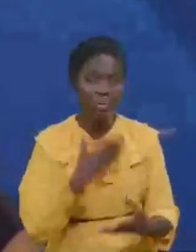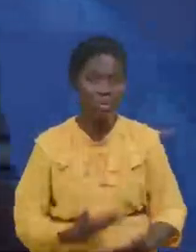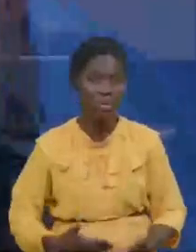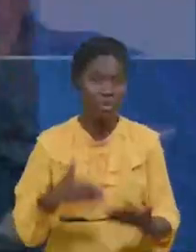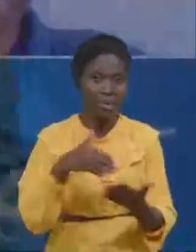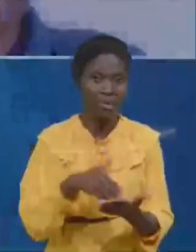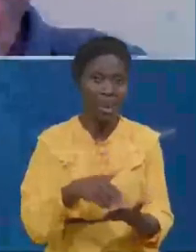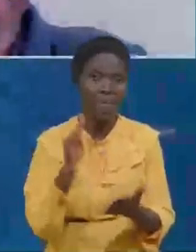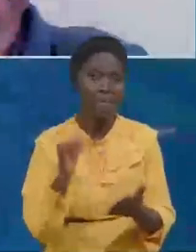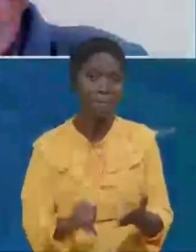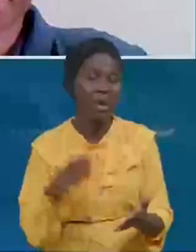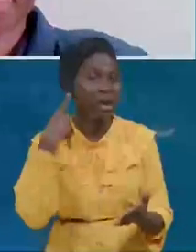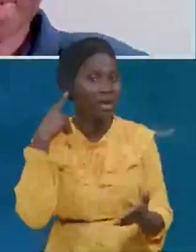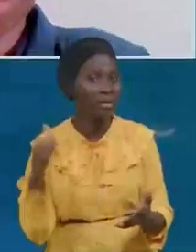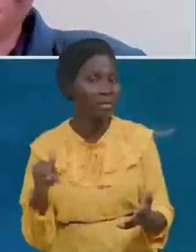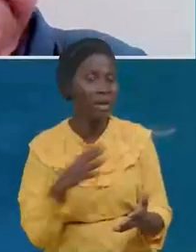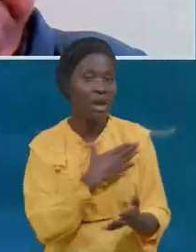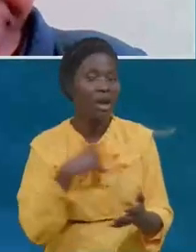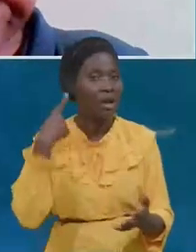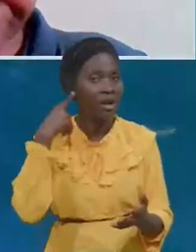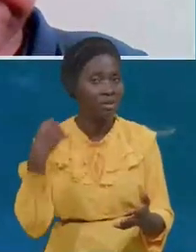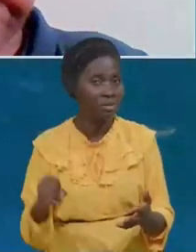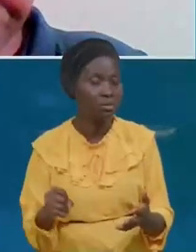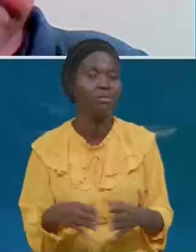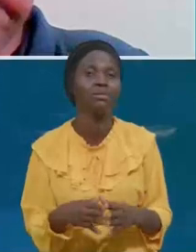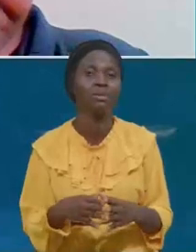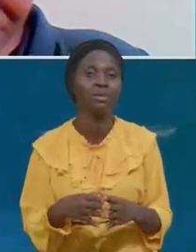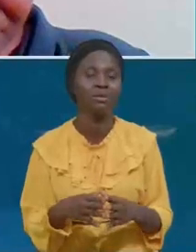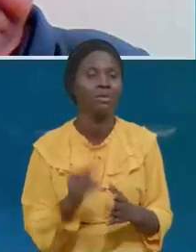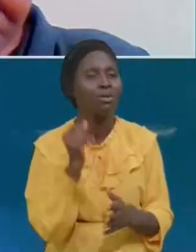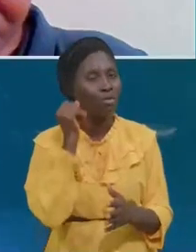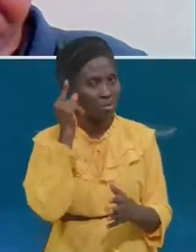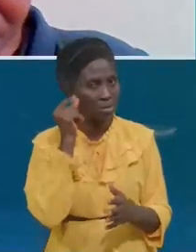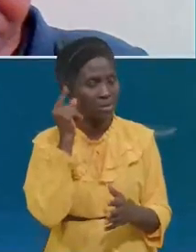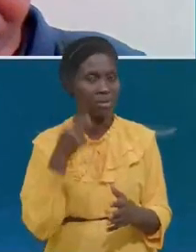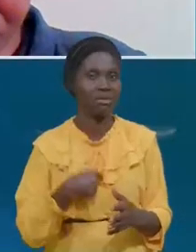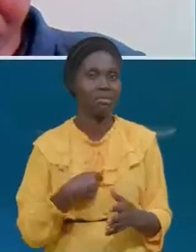par l'argent, par l'or. Comprenez-moi, amis,